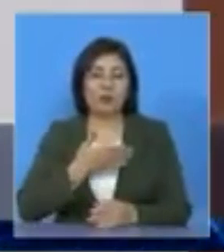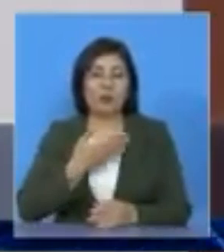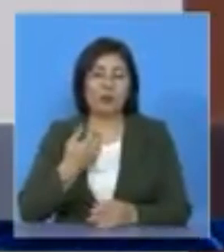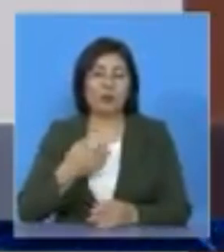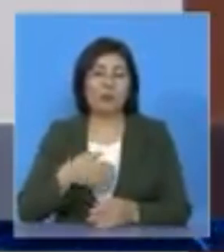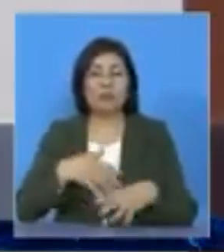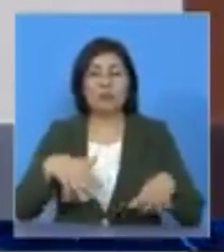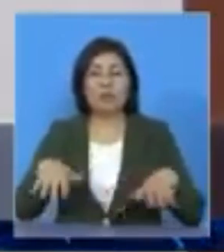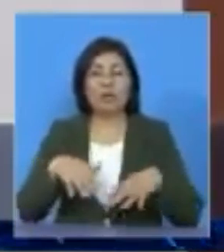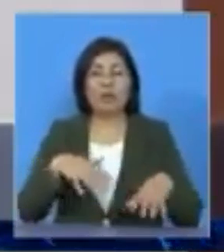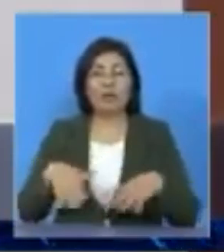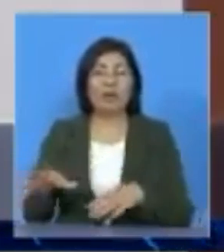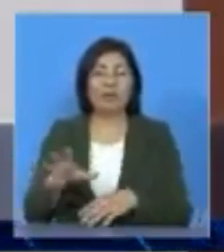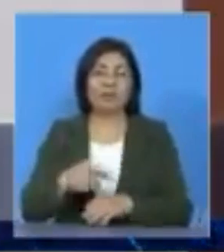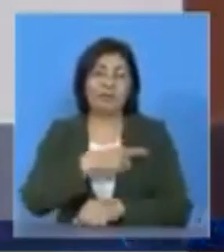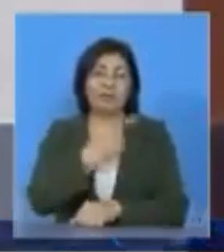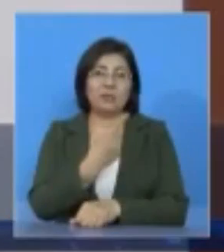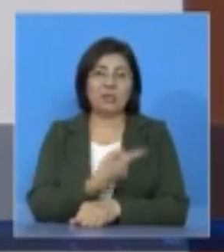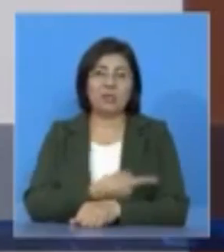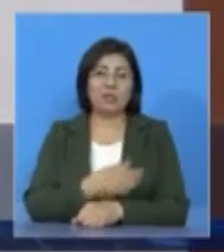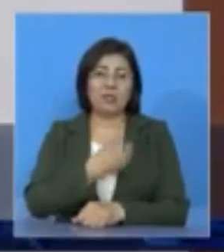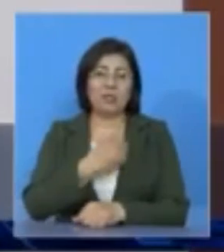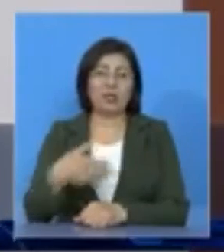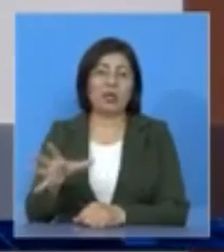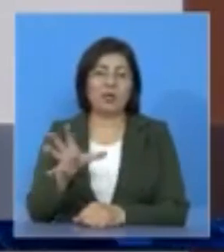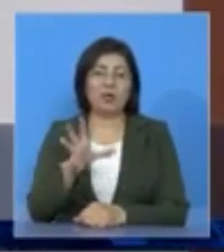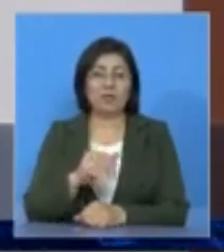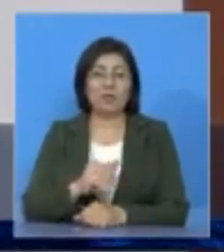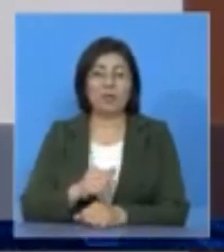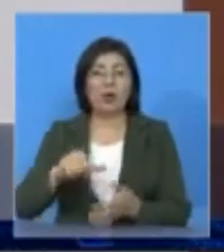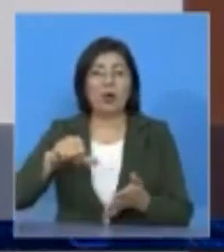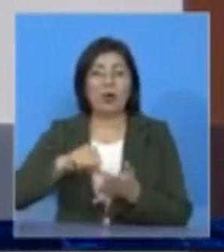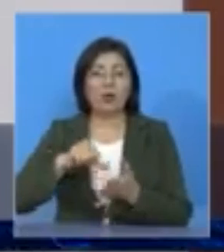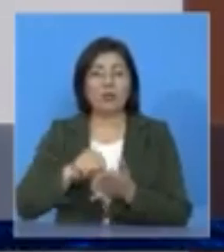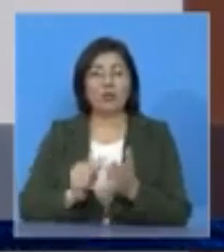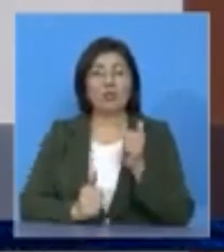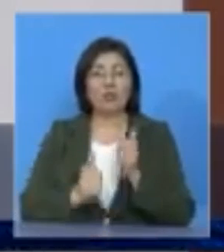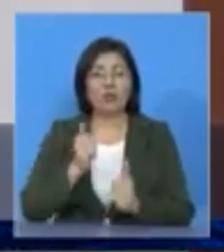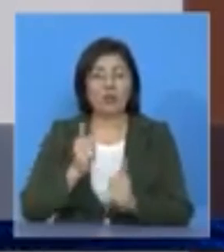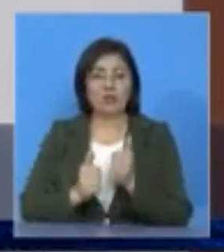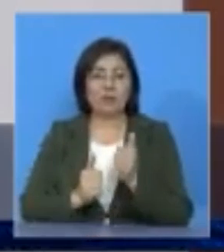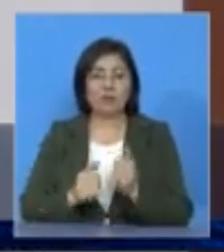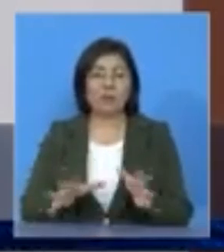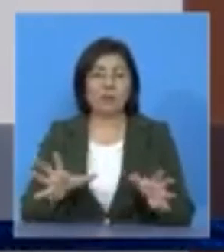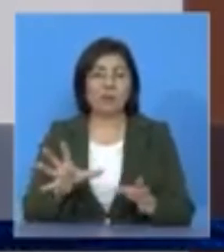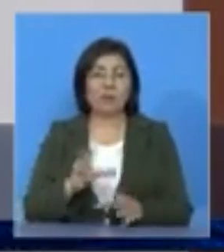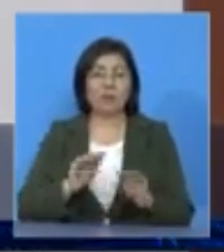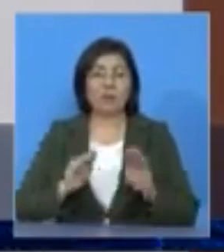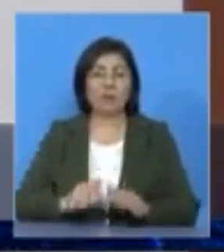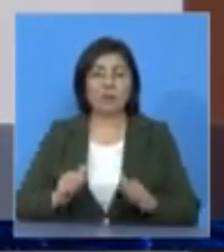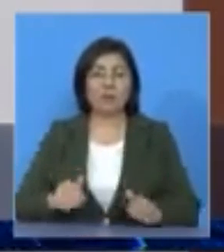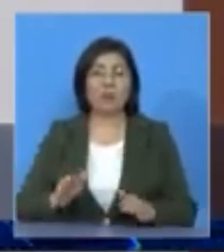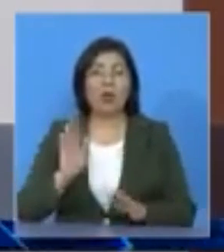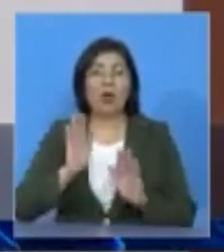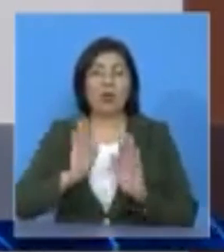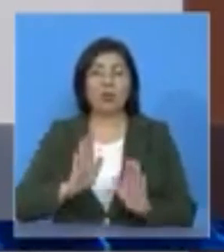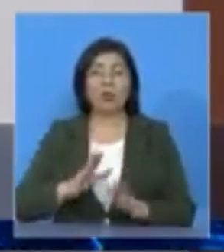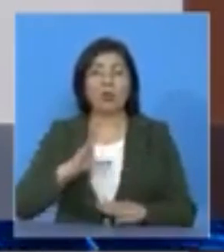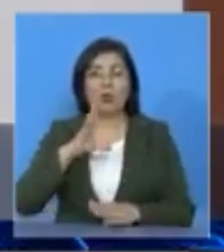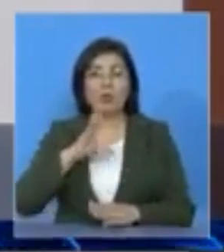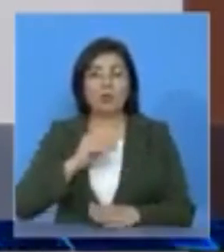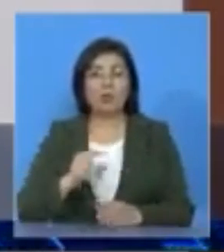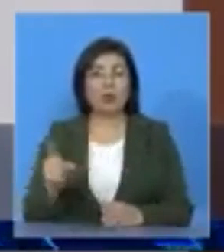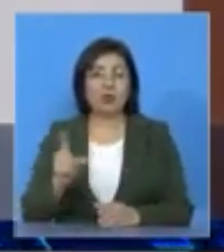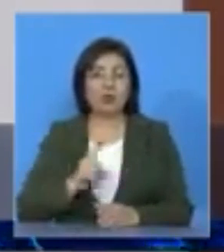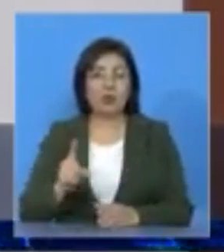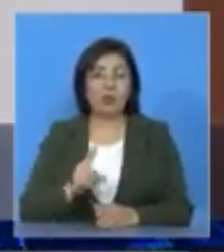слабых. Я желаю всем участникам и подрастающее поколение только успехов,